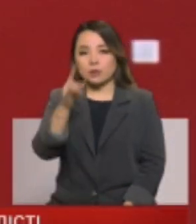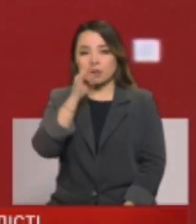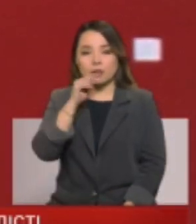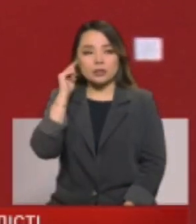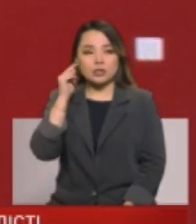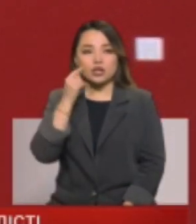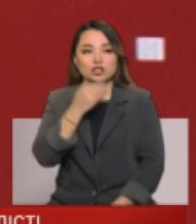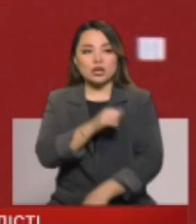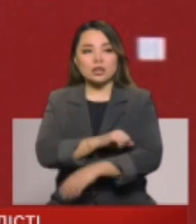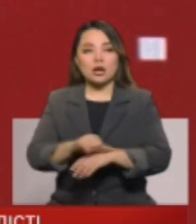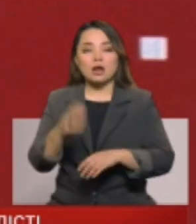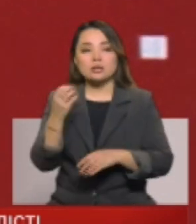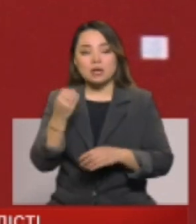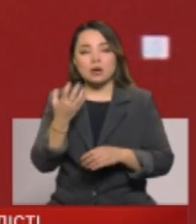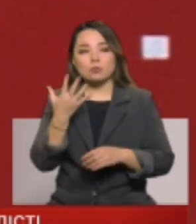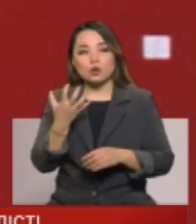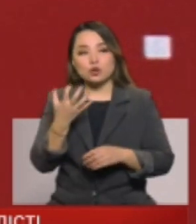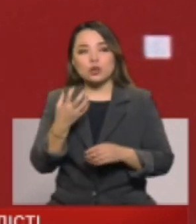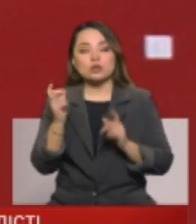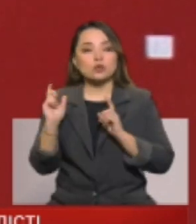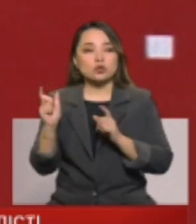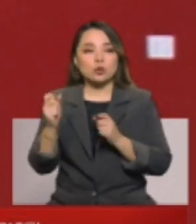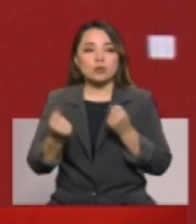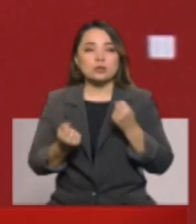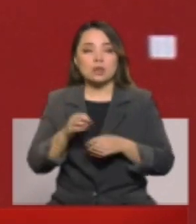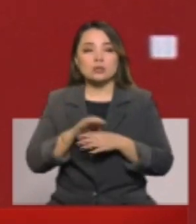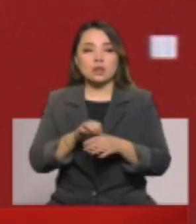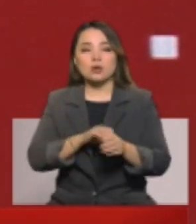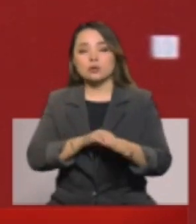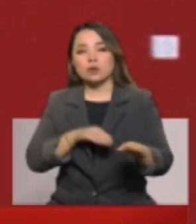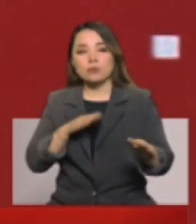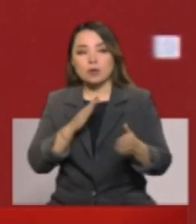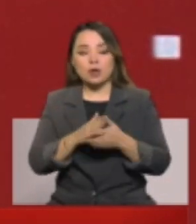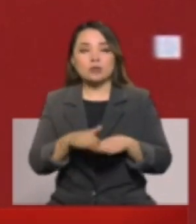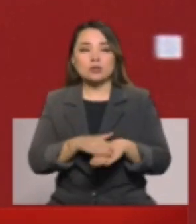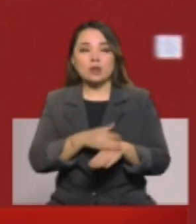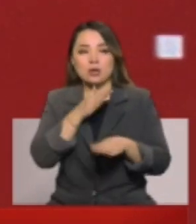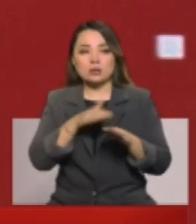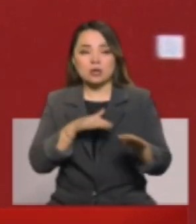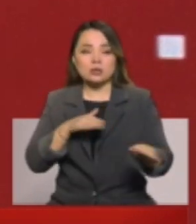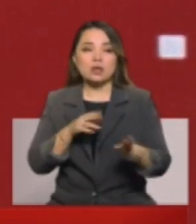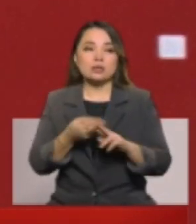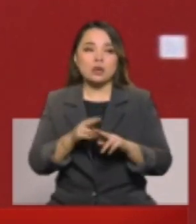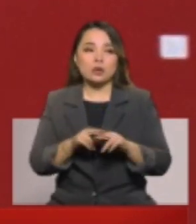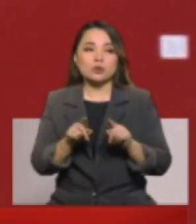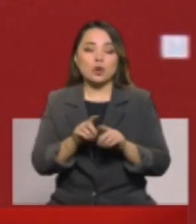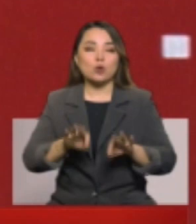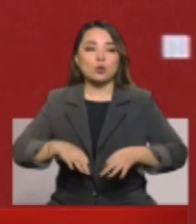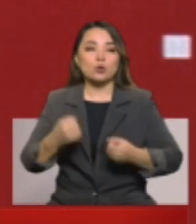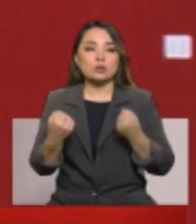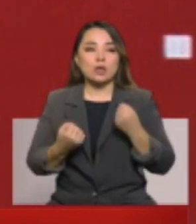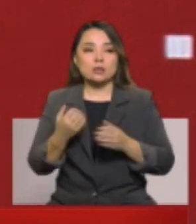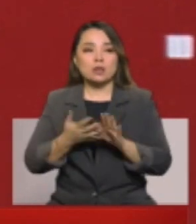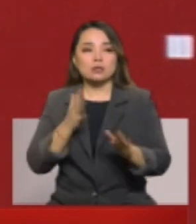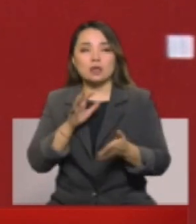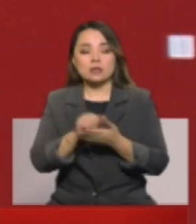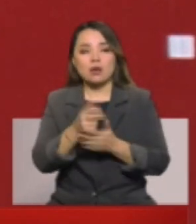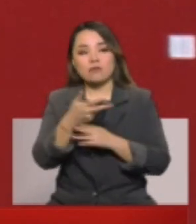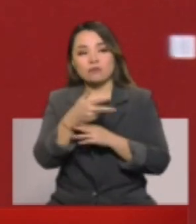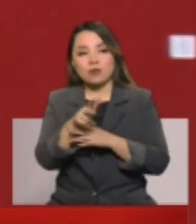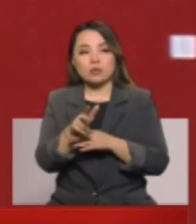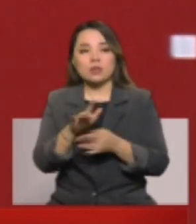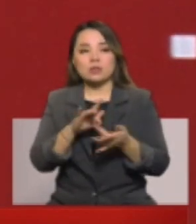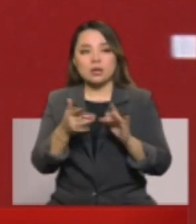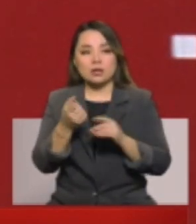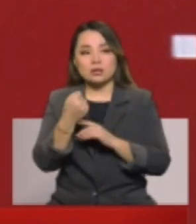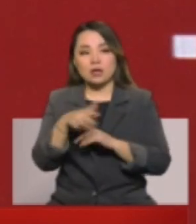Қазақ-қырғыз шекарасында тағы да 500 жүк көлігі кептеліп тұр. Ұзын сонары кезектің тізілгенін, көлік кезегін видеосы әлеуметтік